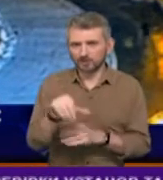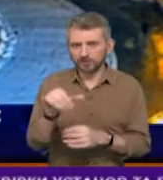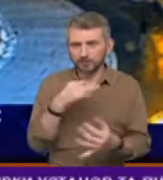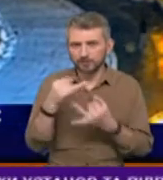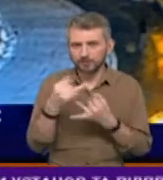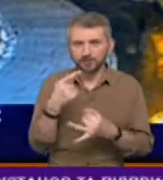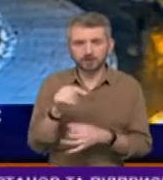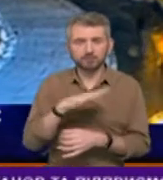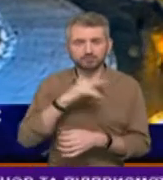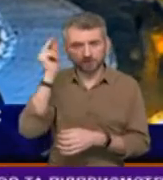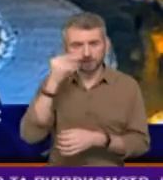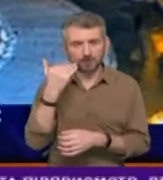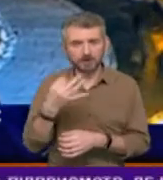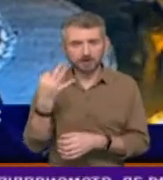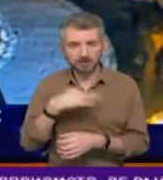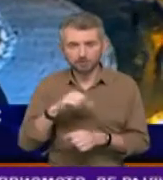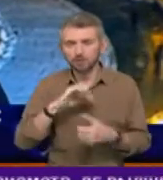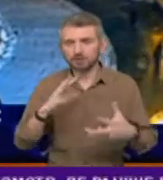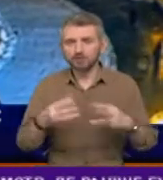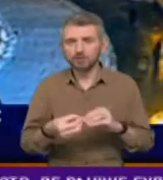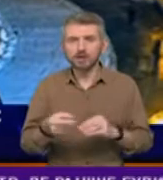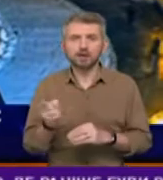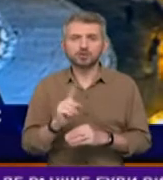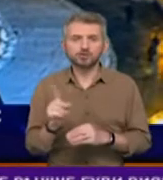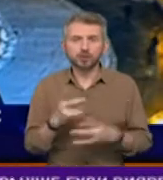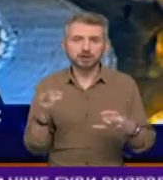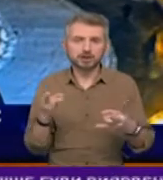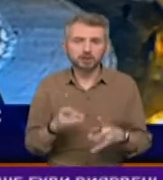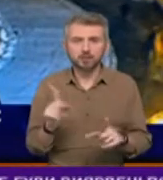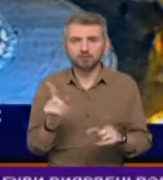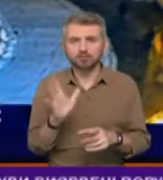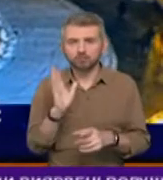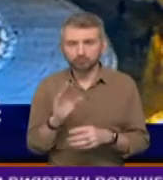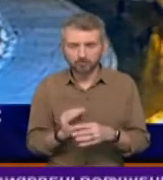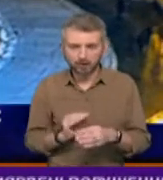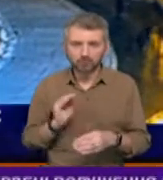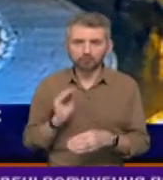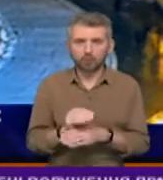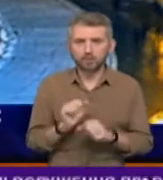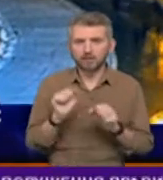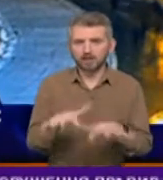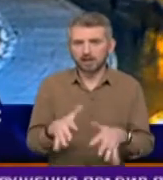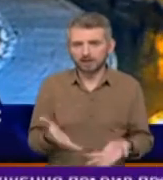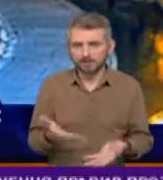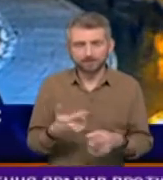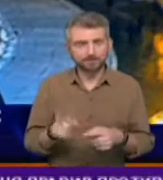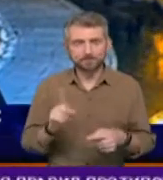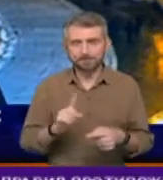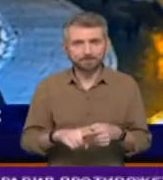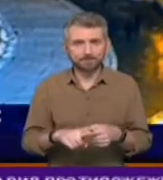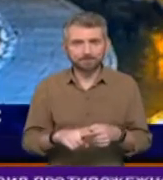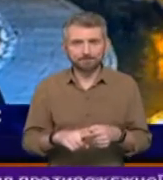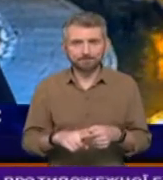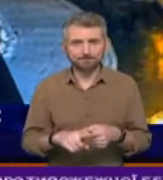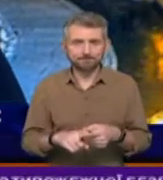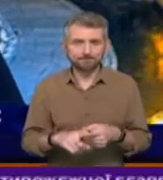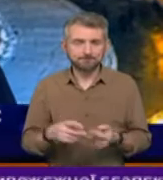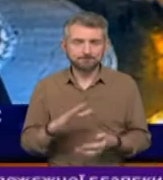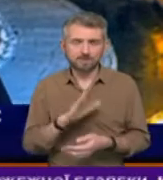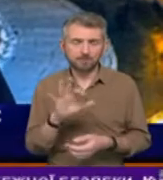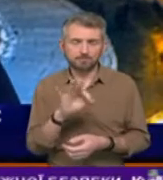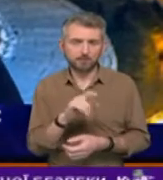23, а для такої категорії осіб, наприклад, 21, то 21, 22 і 23 бали тільки для цієї групи були б прирівняні до